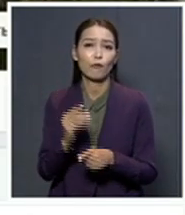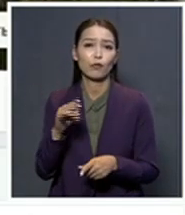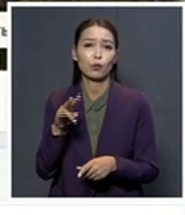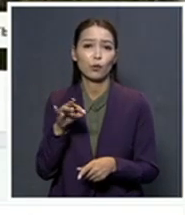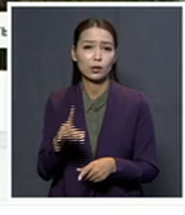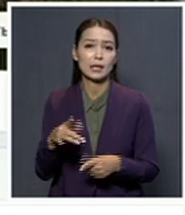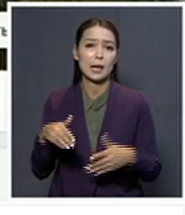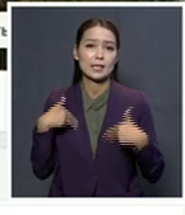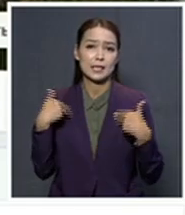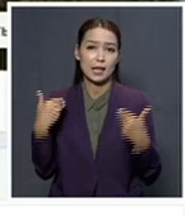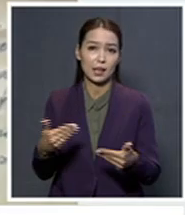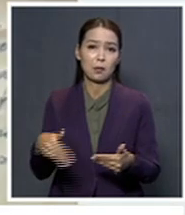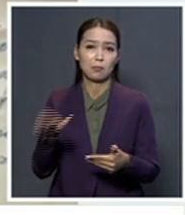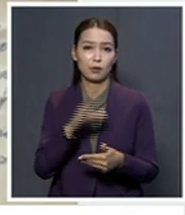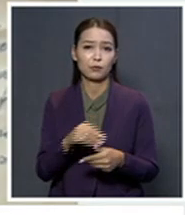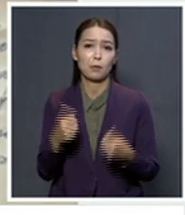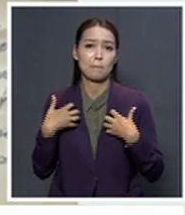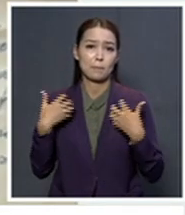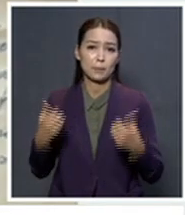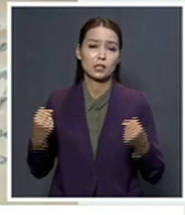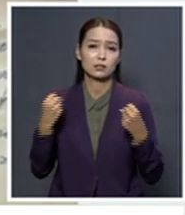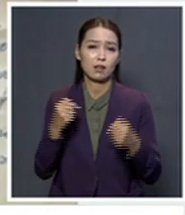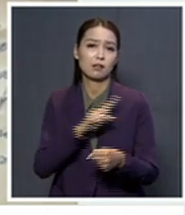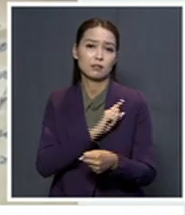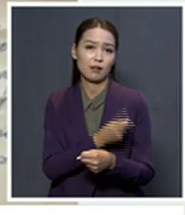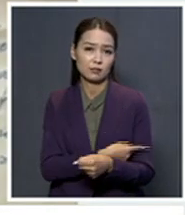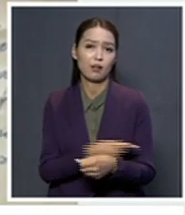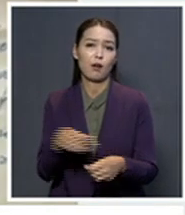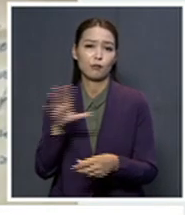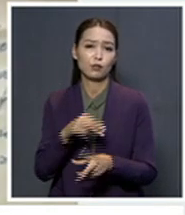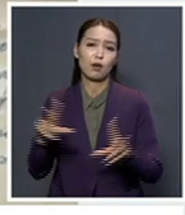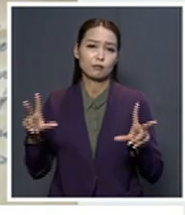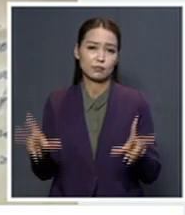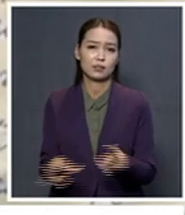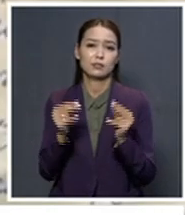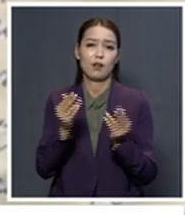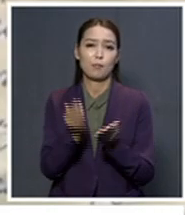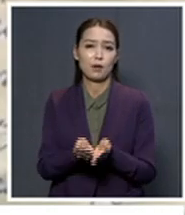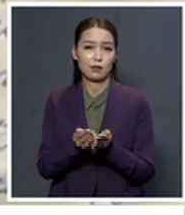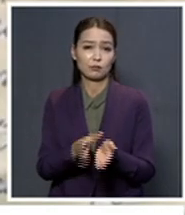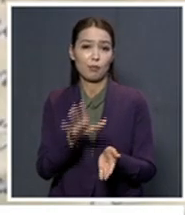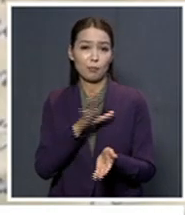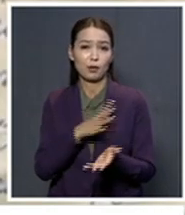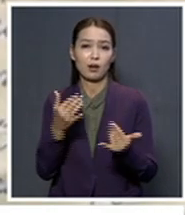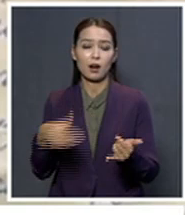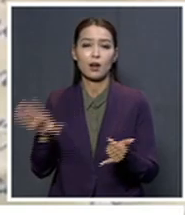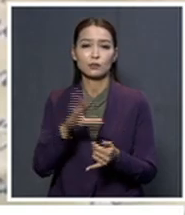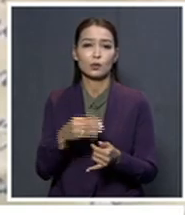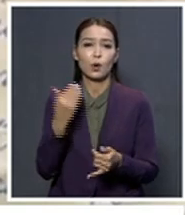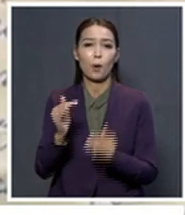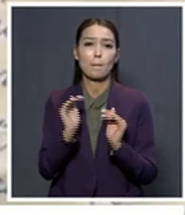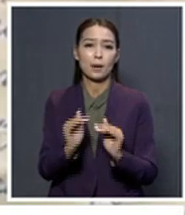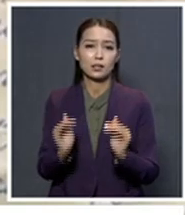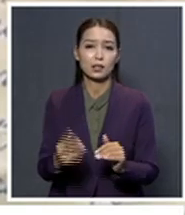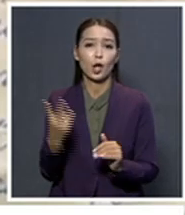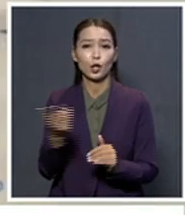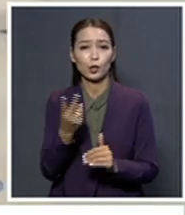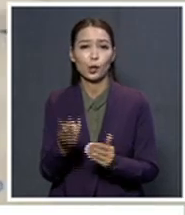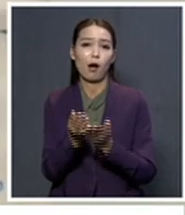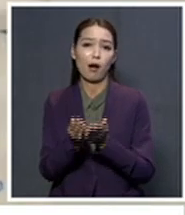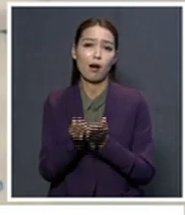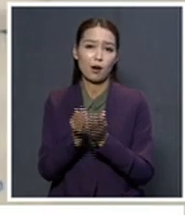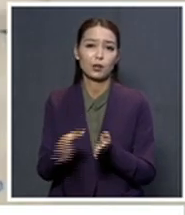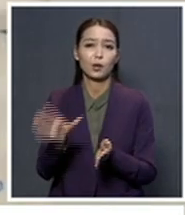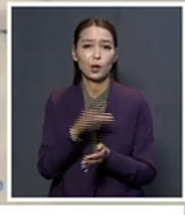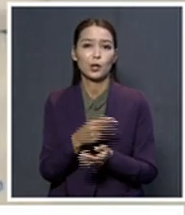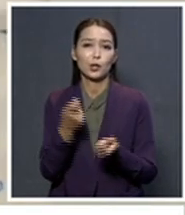сіздерге мықты денсаулық, ұзақ ғұмыр, мұхитта сәтті сапар тілейміз деп жазылған. Тайлер оны баласы екеуі жағалауда отынға